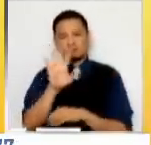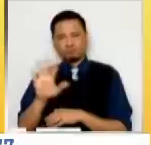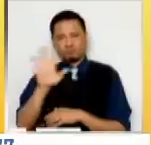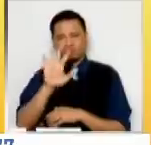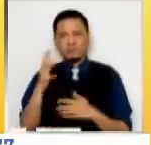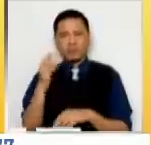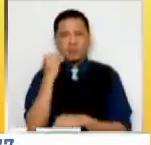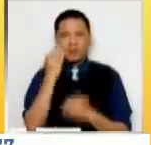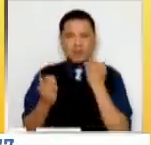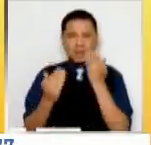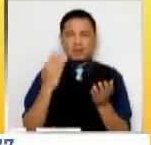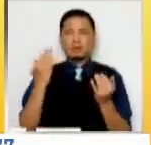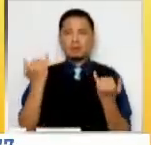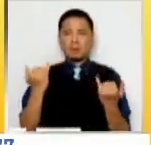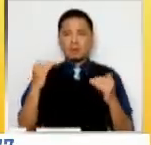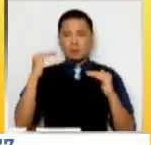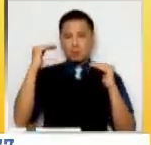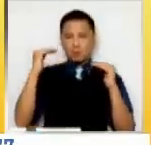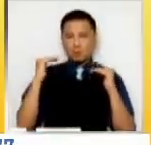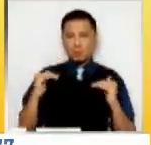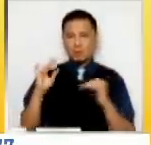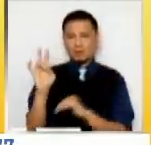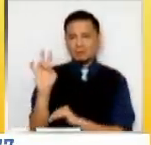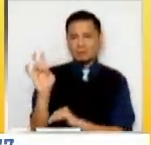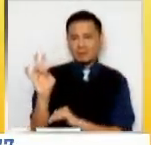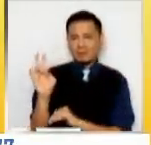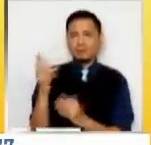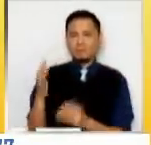ang nadagdag sa mga nasawi. Sa kabuuan ay